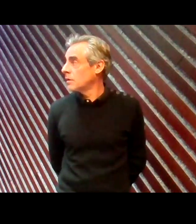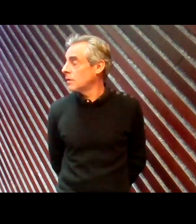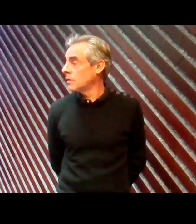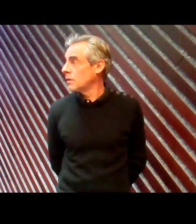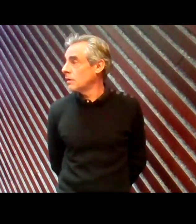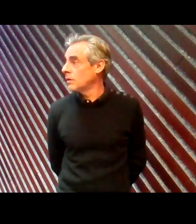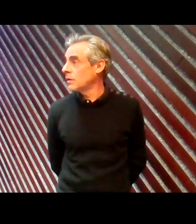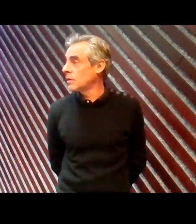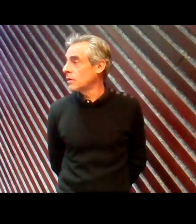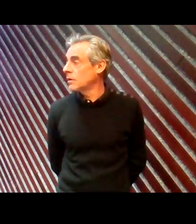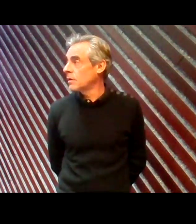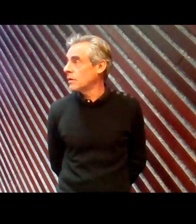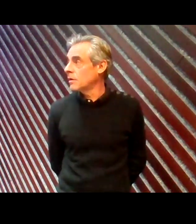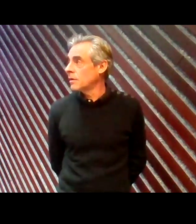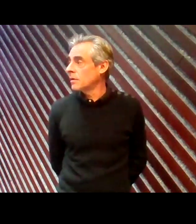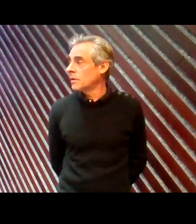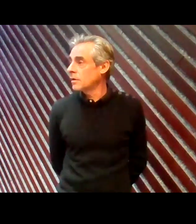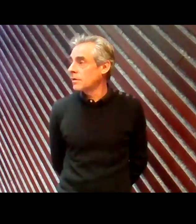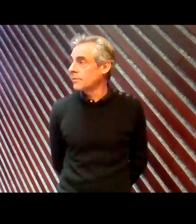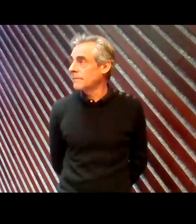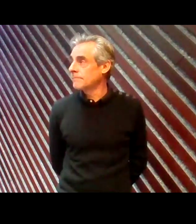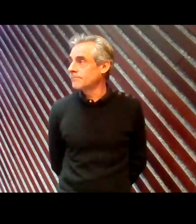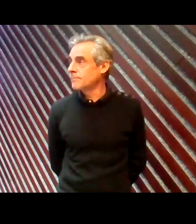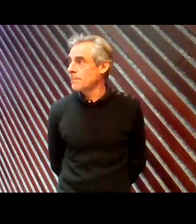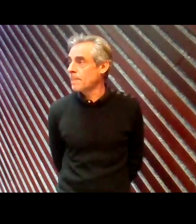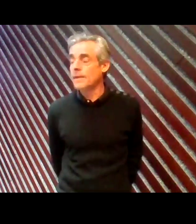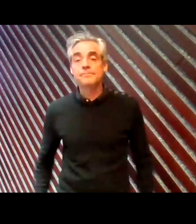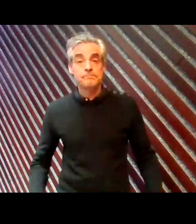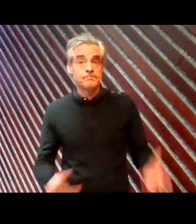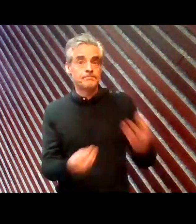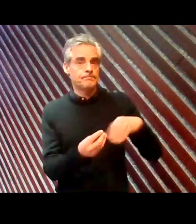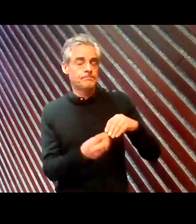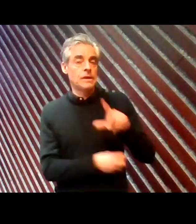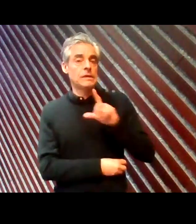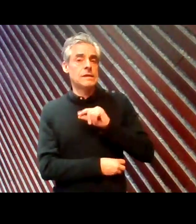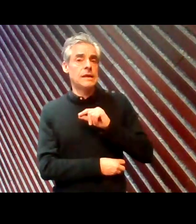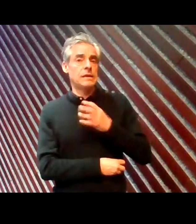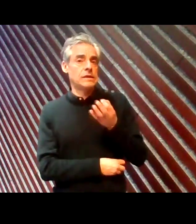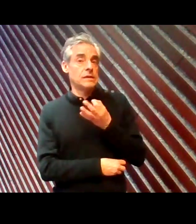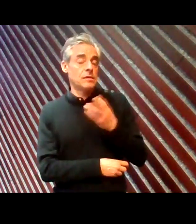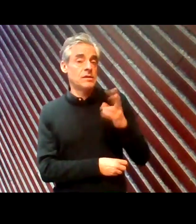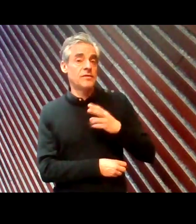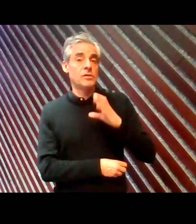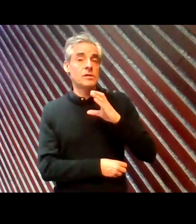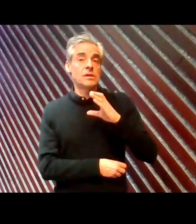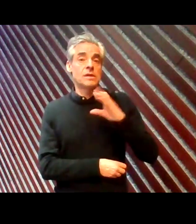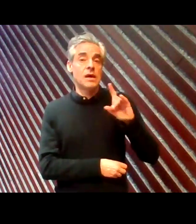moment je complète juste allez Karine compléter et après passe juste ce que disait Céline c'est vrai que nous au CCRH